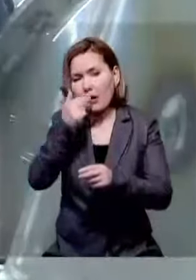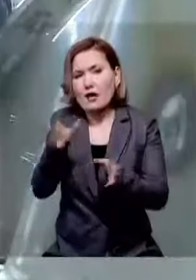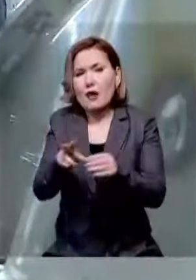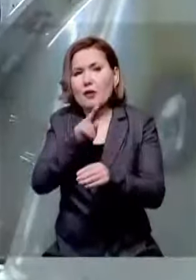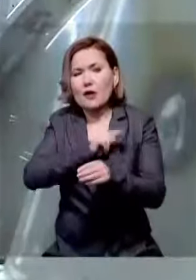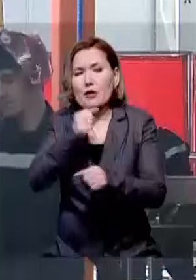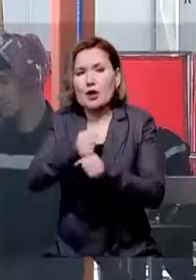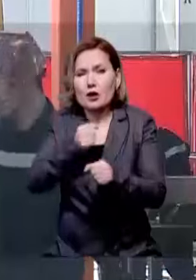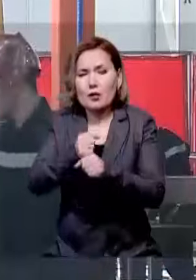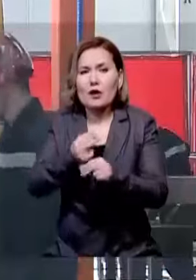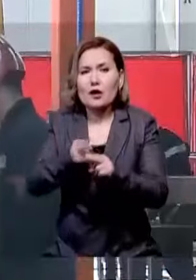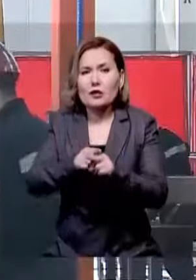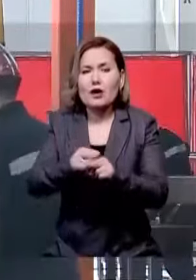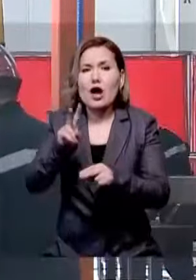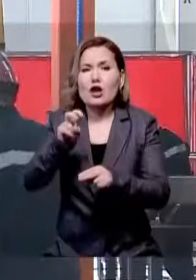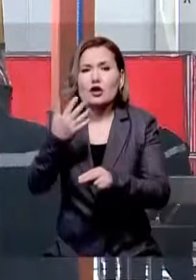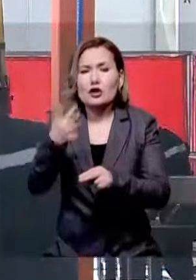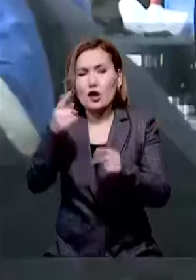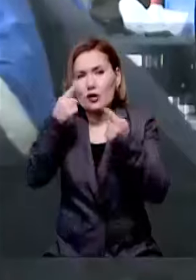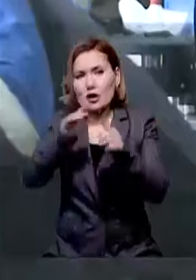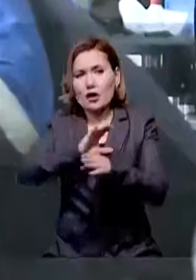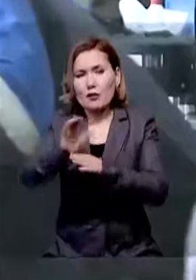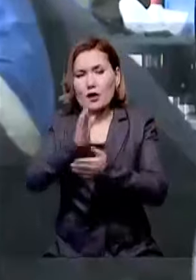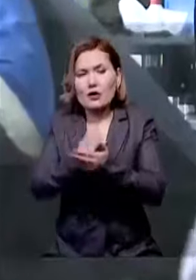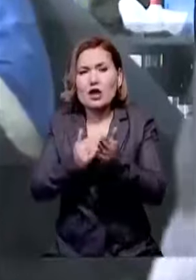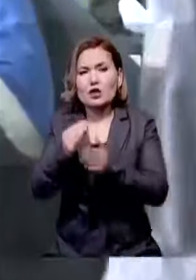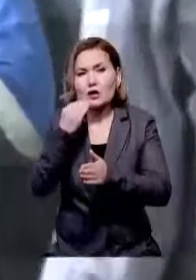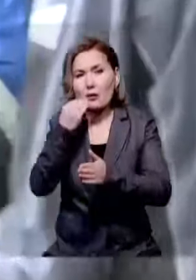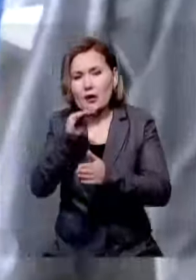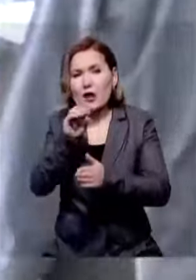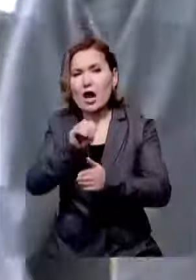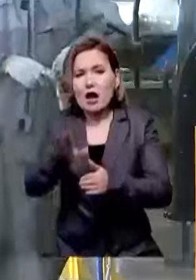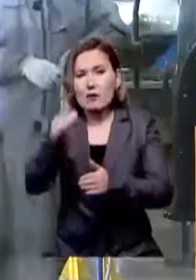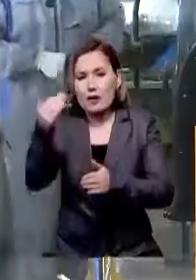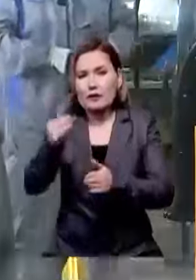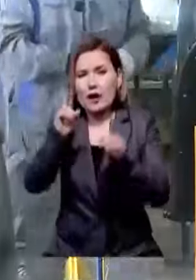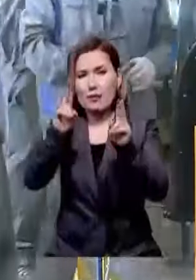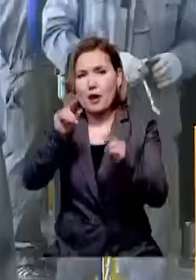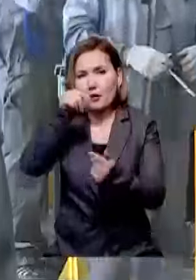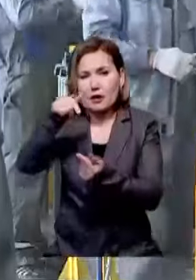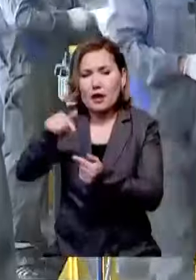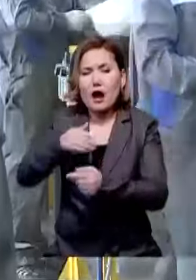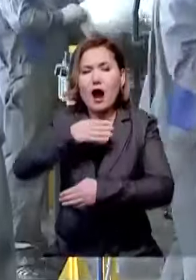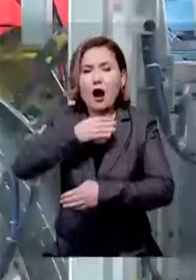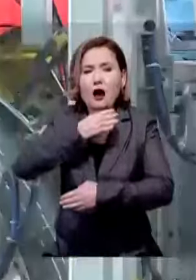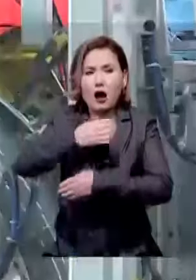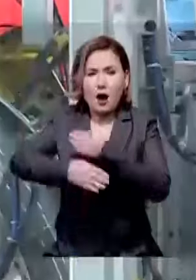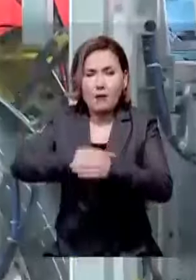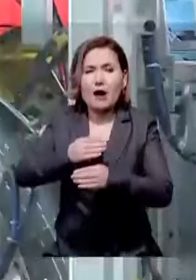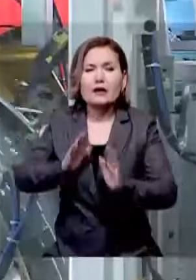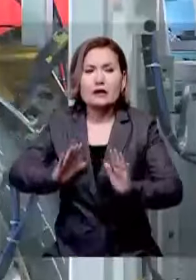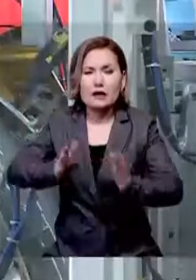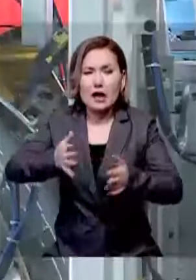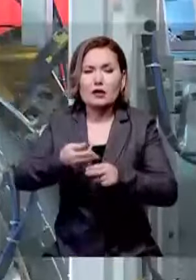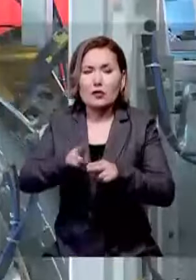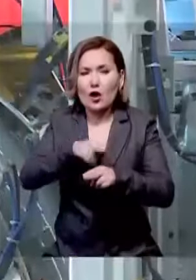бірігіп жасалған атаумен 250 техника шығарылды. Жоғары сапалы, еуропалық стандартқа сай комбайн, тракторлар